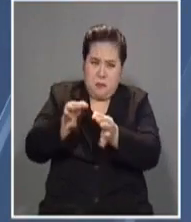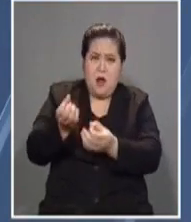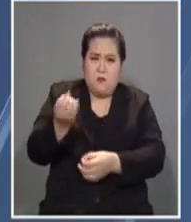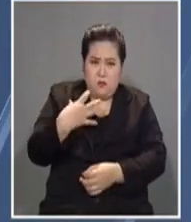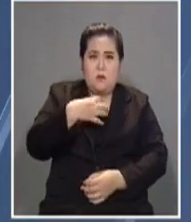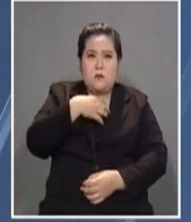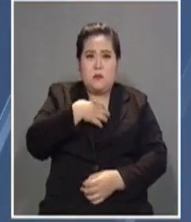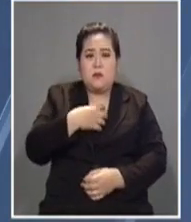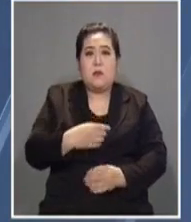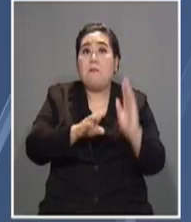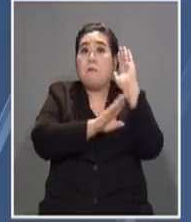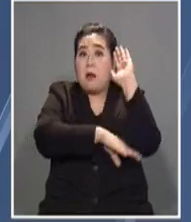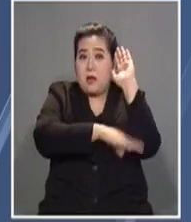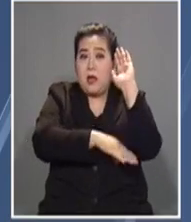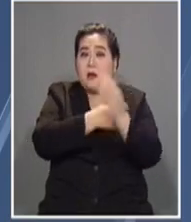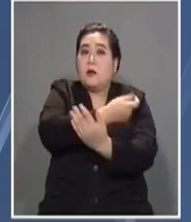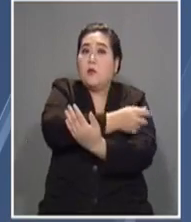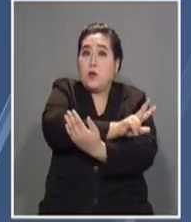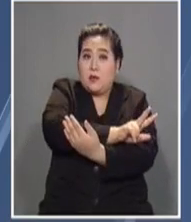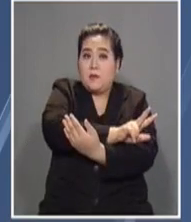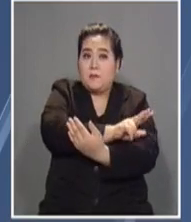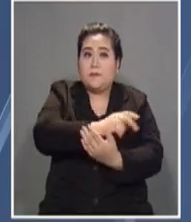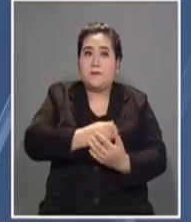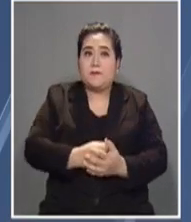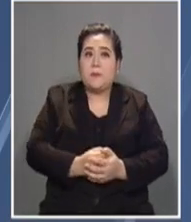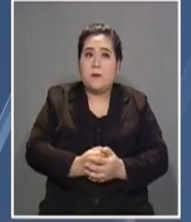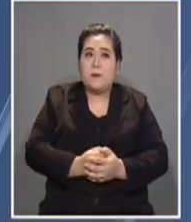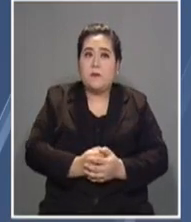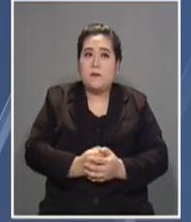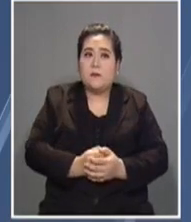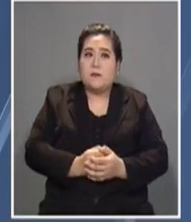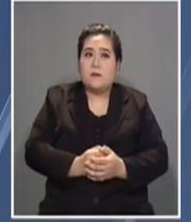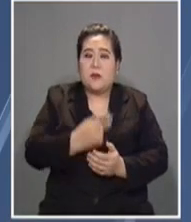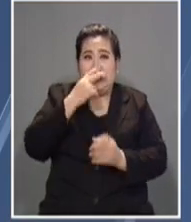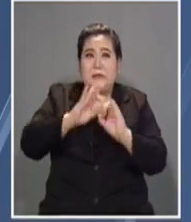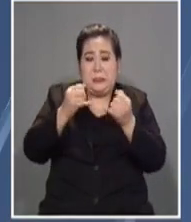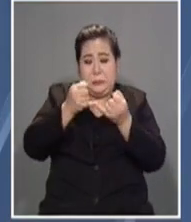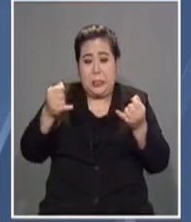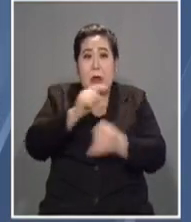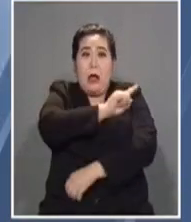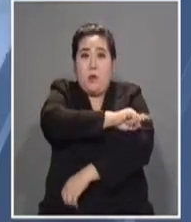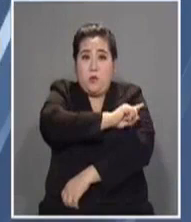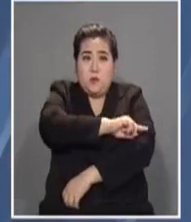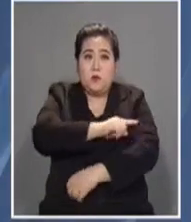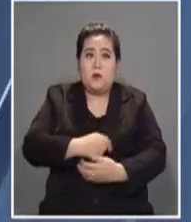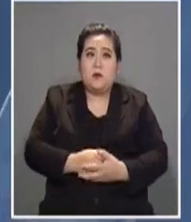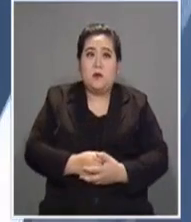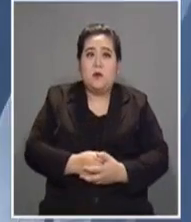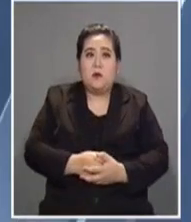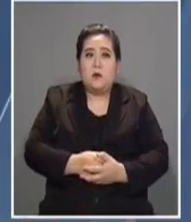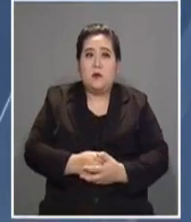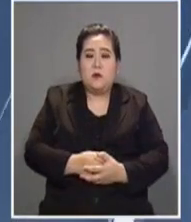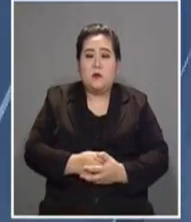หตุการณ์นี้เกิดขึ้นที่ภาคใต้ใช่ไหม ที่ภูเก็ต ที่ภูเก็ตเราก็ไม่ได้คิดว่าเอ๊ะผู้บริโภค ชัดเลยนะเส้นขาวๆอ่ะ ทำเพื่อประสงค์ร้